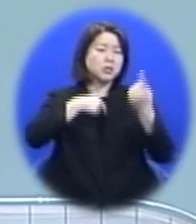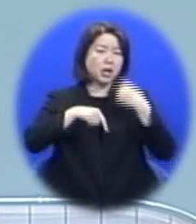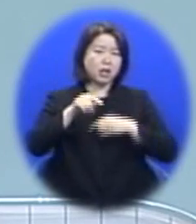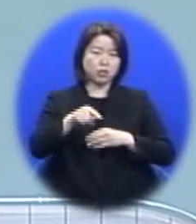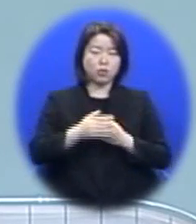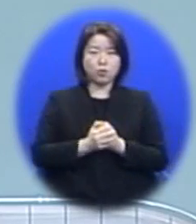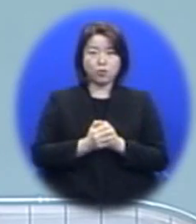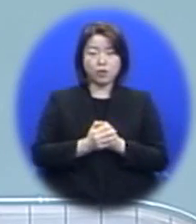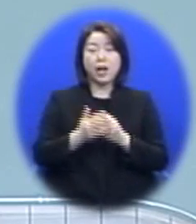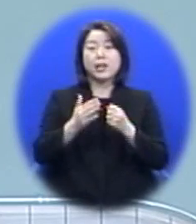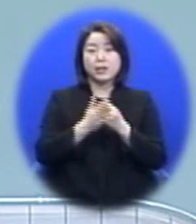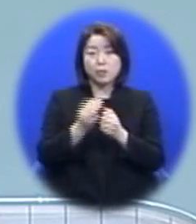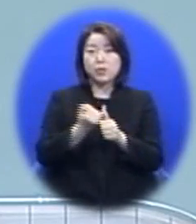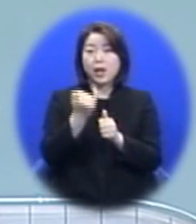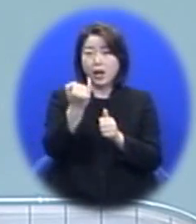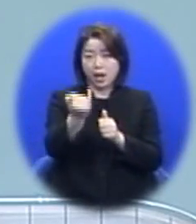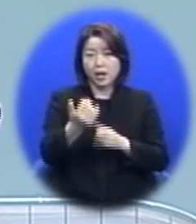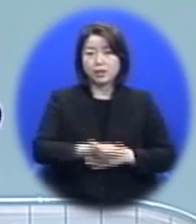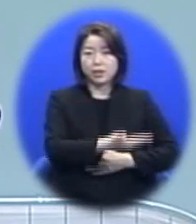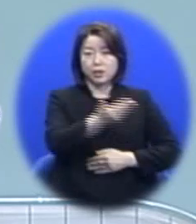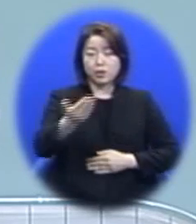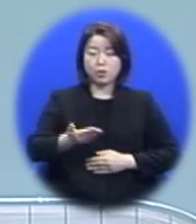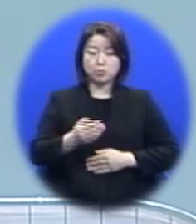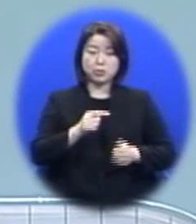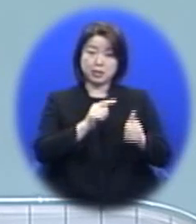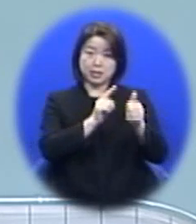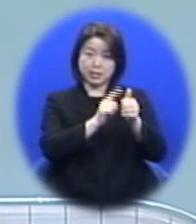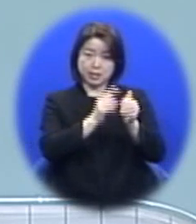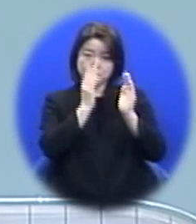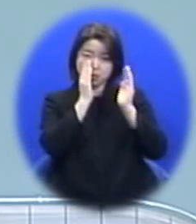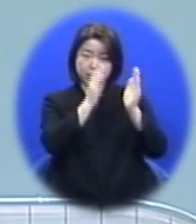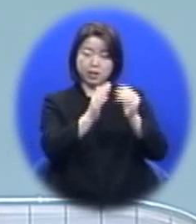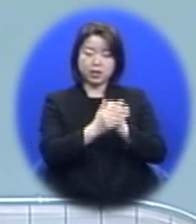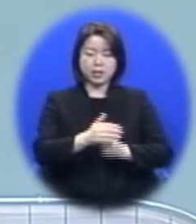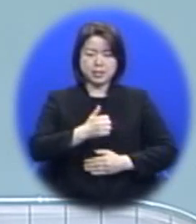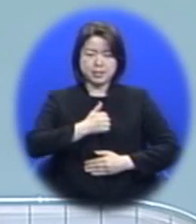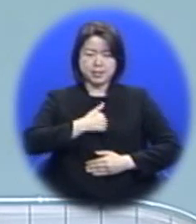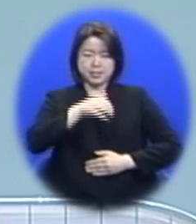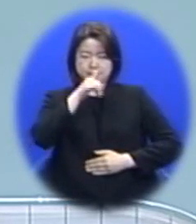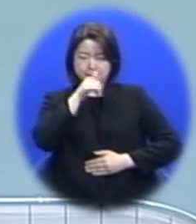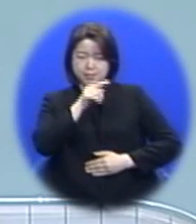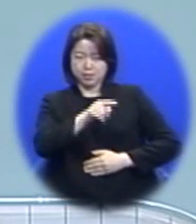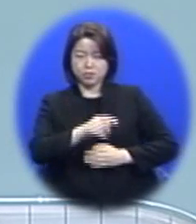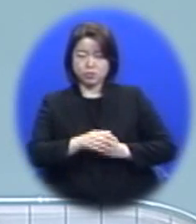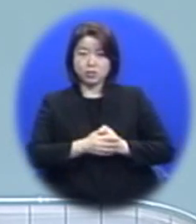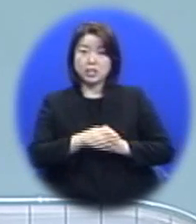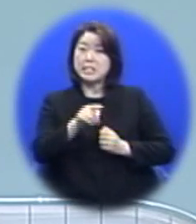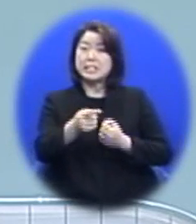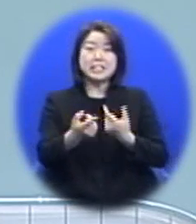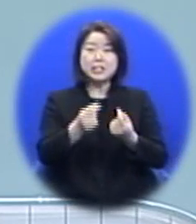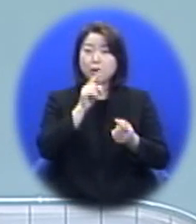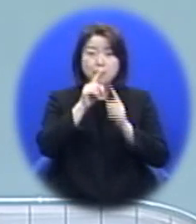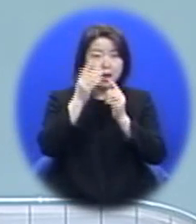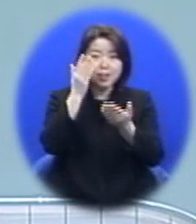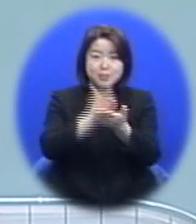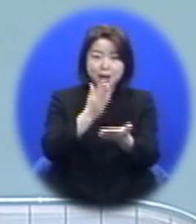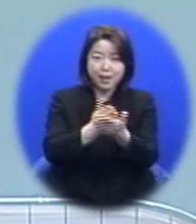그러므로 아내 여러분, 남편을 향하여 자존심은 있어가지고 이런 말 하면 안